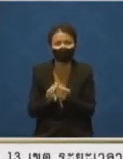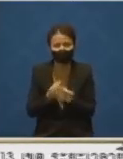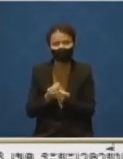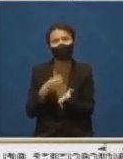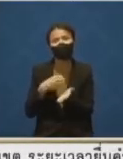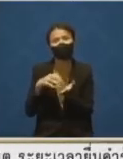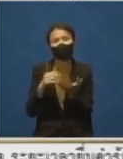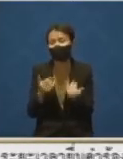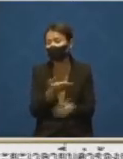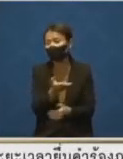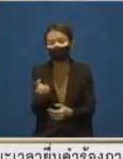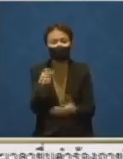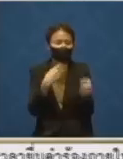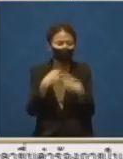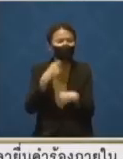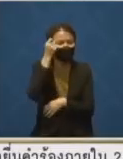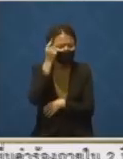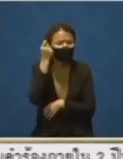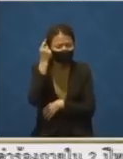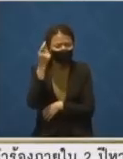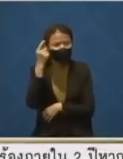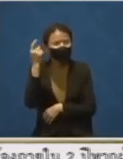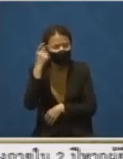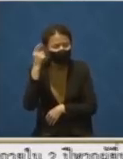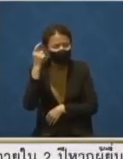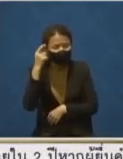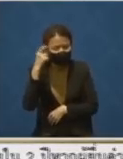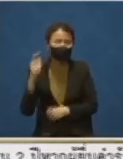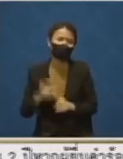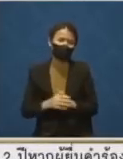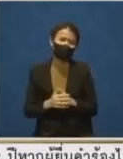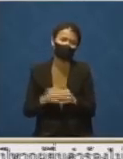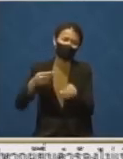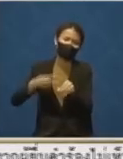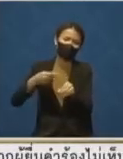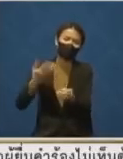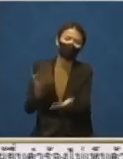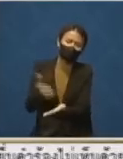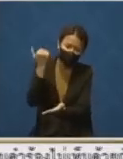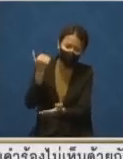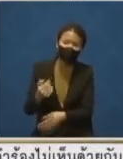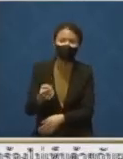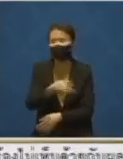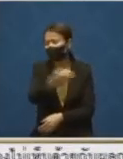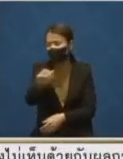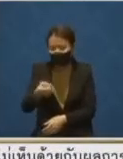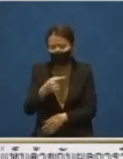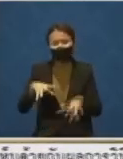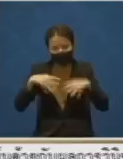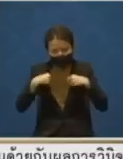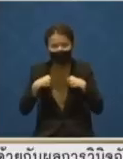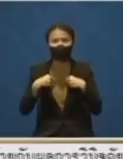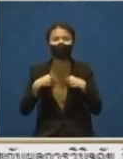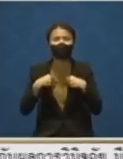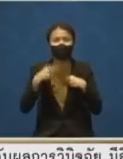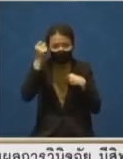คนน่ะเขาบอกเลยทำไมค่าการกลั่นซึ่งจริงๆเรียกค่าการกลั่นก็ไม่ได้นะต้องเรียกต้นทุนอะไรก็เรียกไปก็แล้วกันทำไมไม่ลดคือตอนนี้ท่